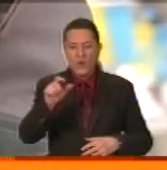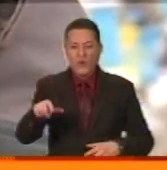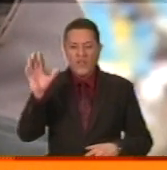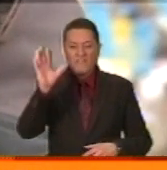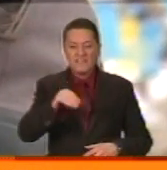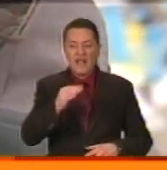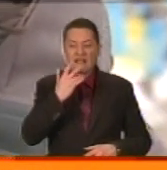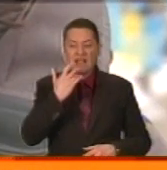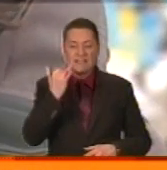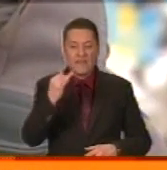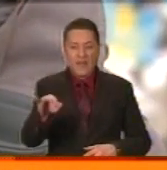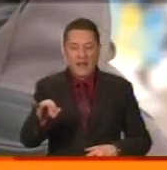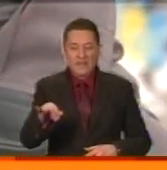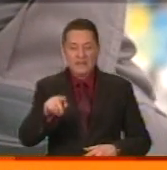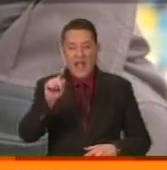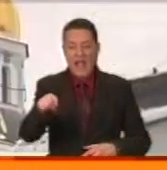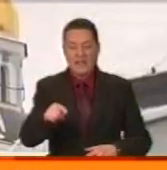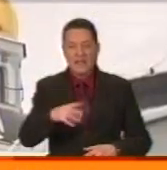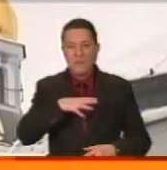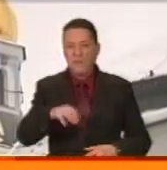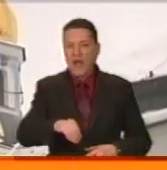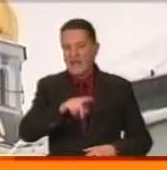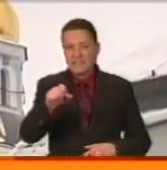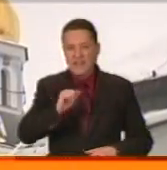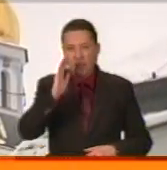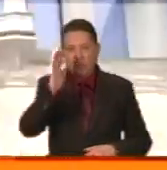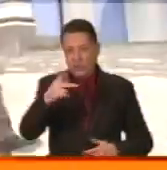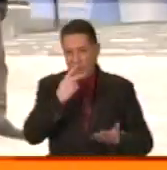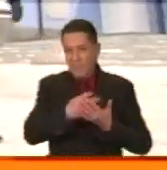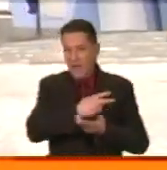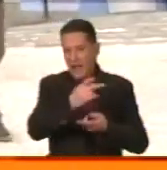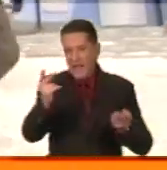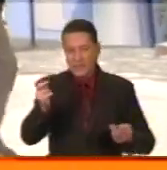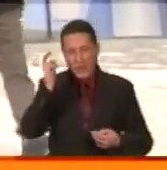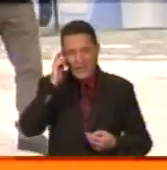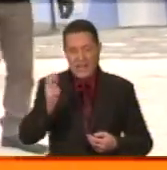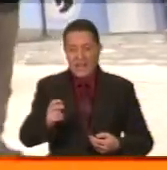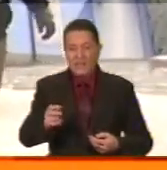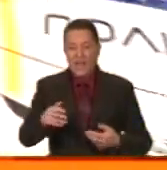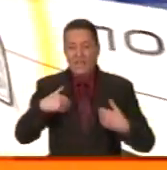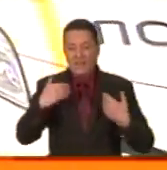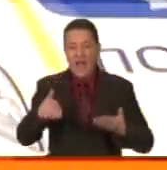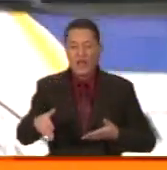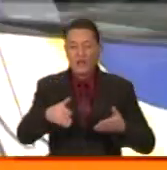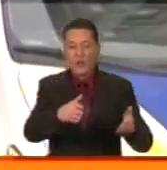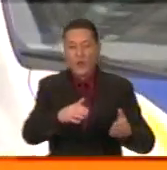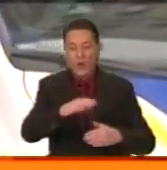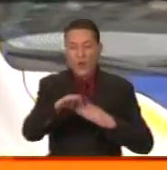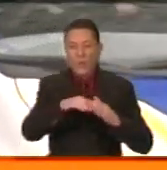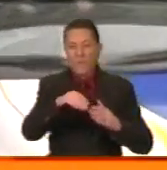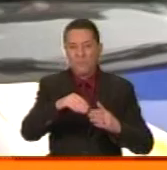тут спали, так що вони пали за майбутнє. Далі показує Київ та радо вітає дорогою підлеглих. Дуже радий, що не